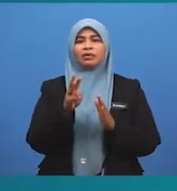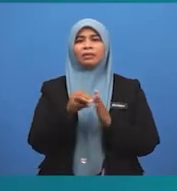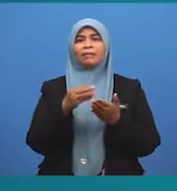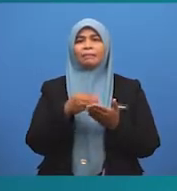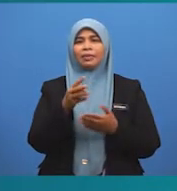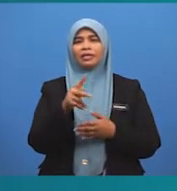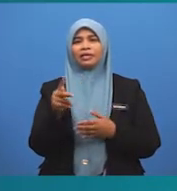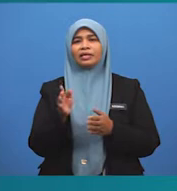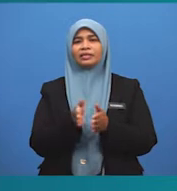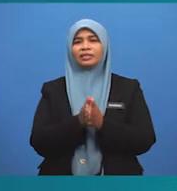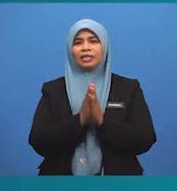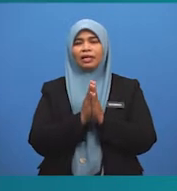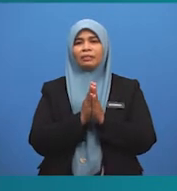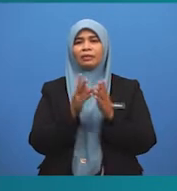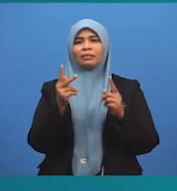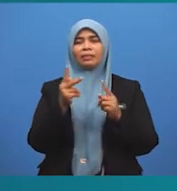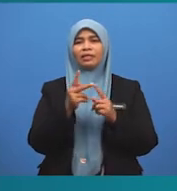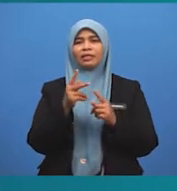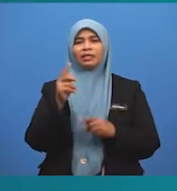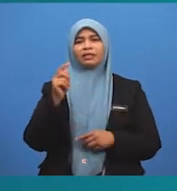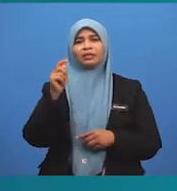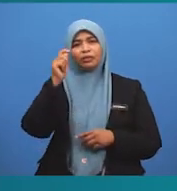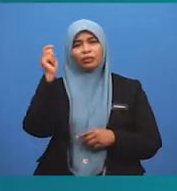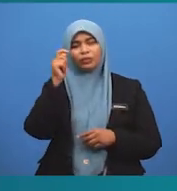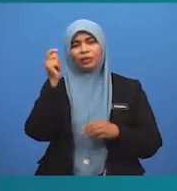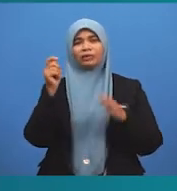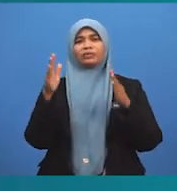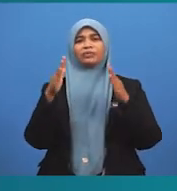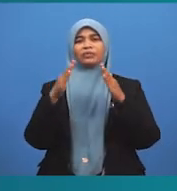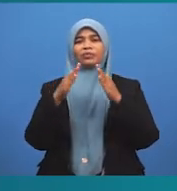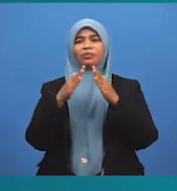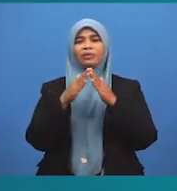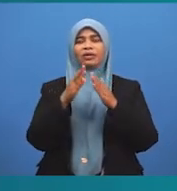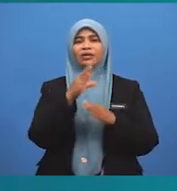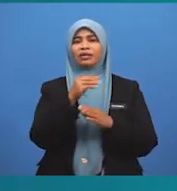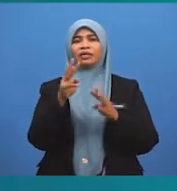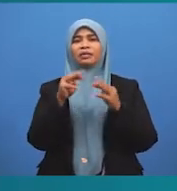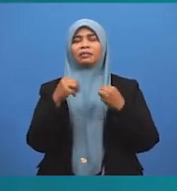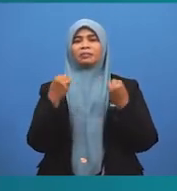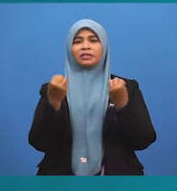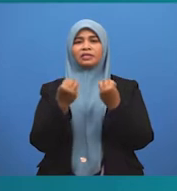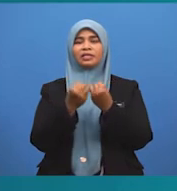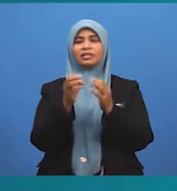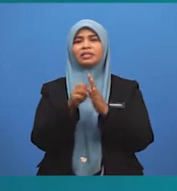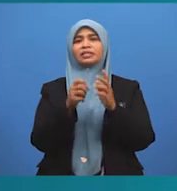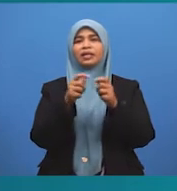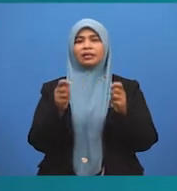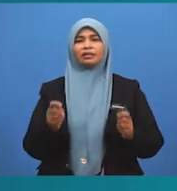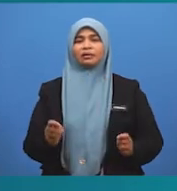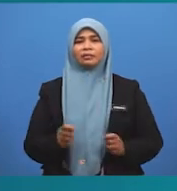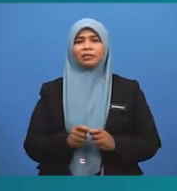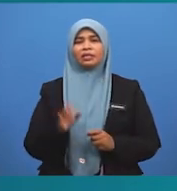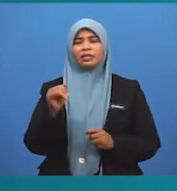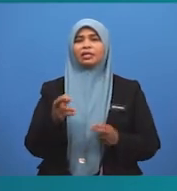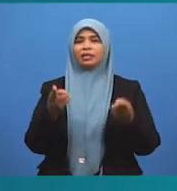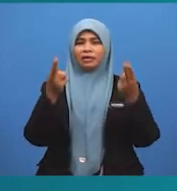memberikan salam kepada tuan rumah dan masyarakat setempat yang hadir